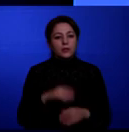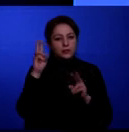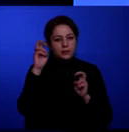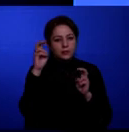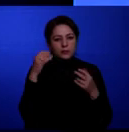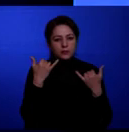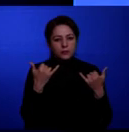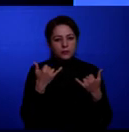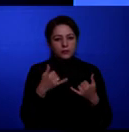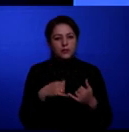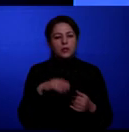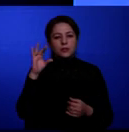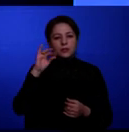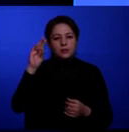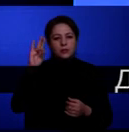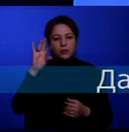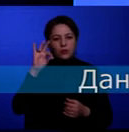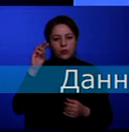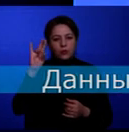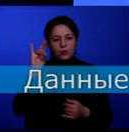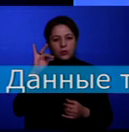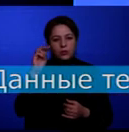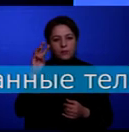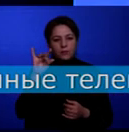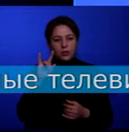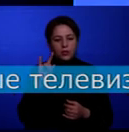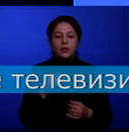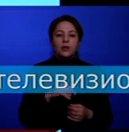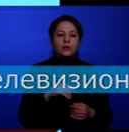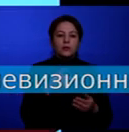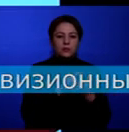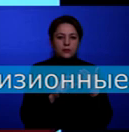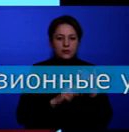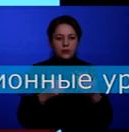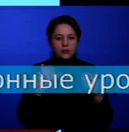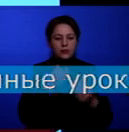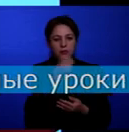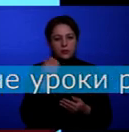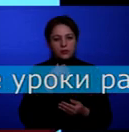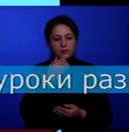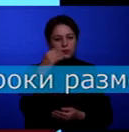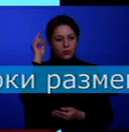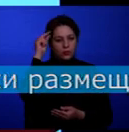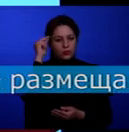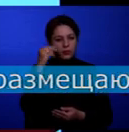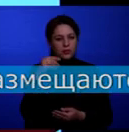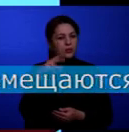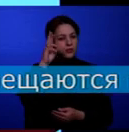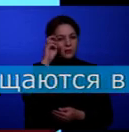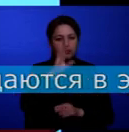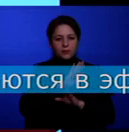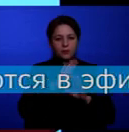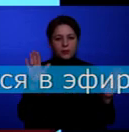сегодня у нас синонимы девиз нашего урока не страшны нам любые испытания вперед